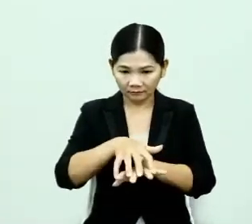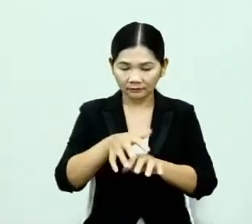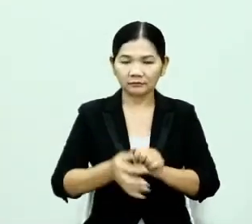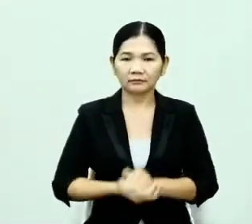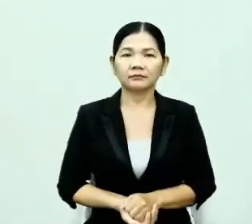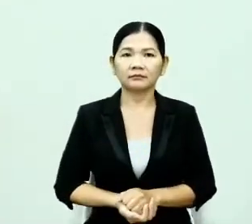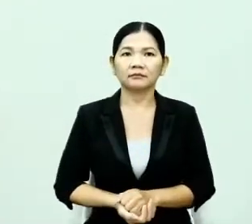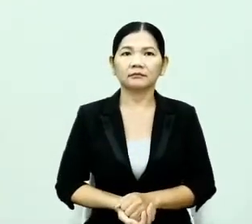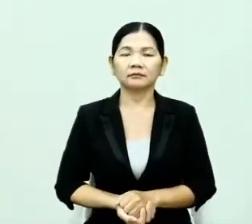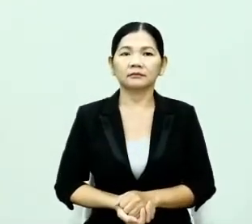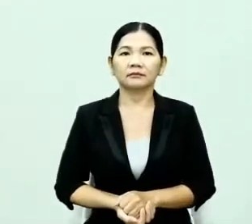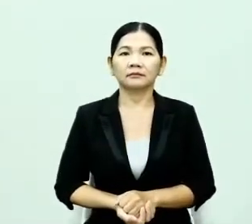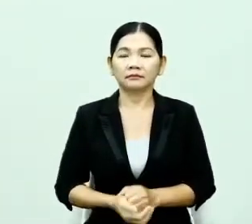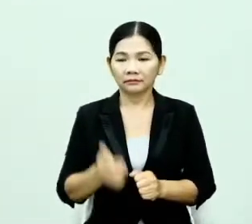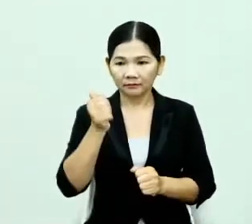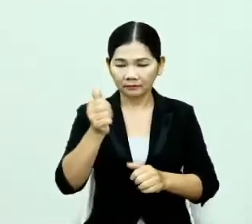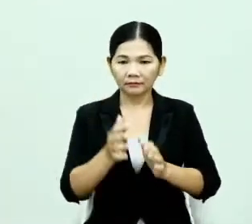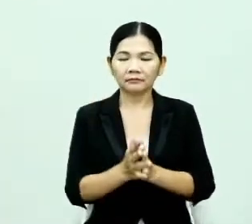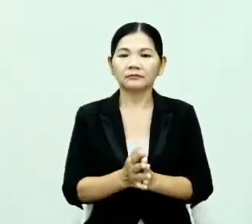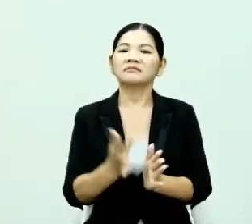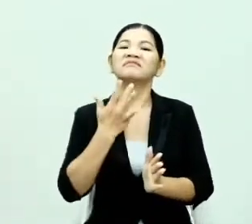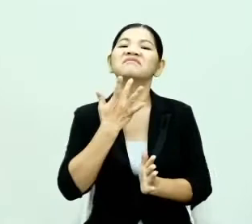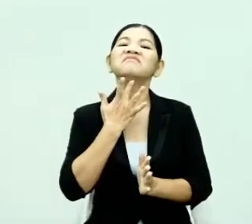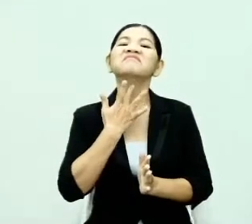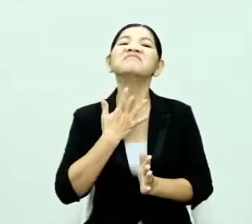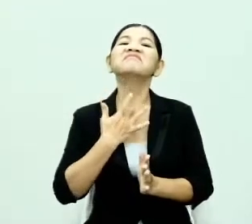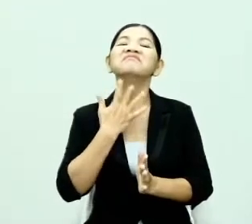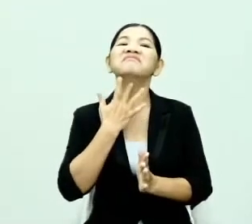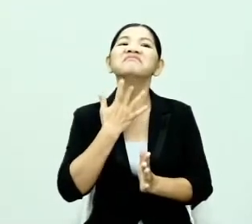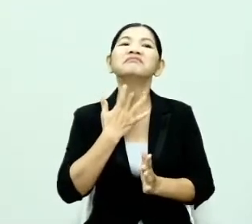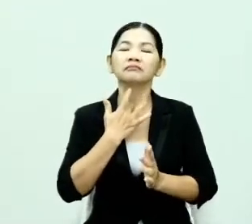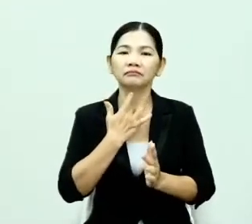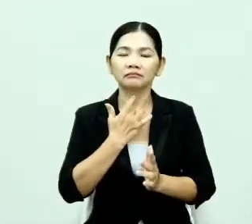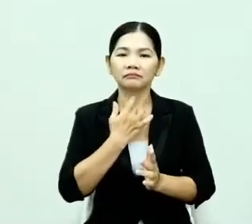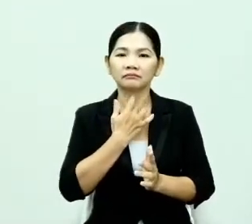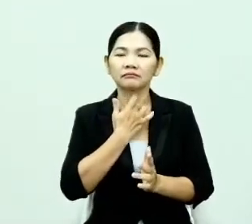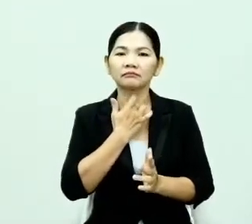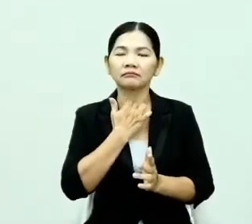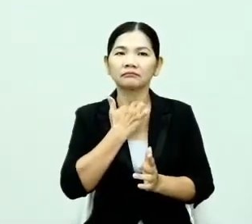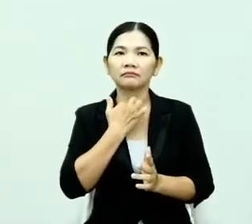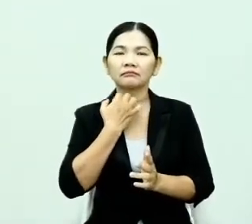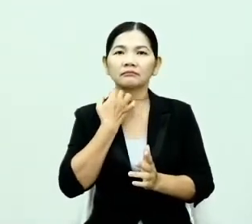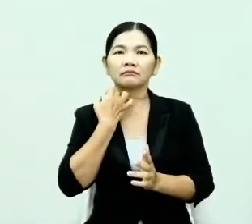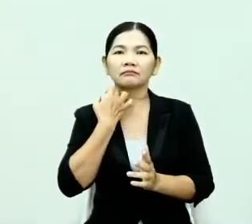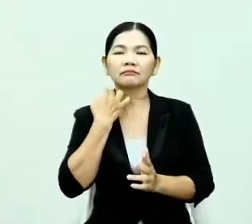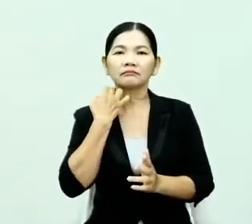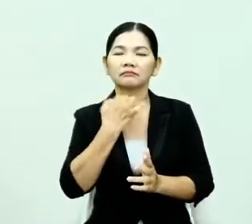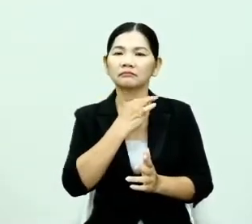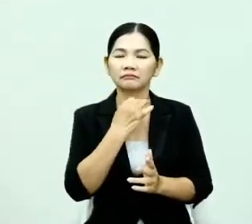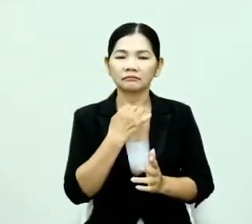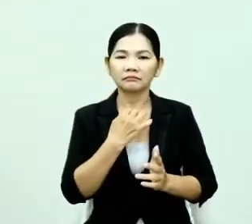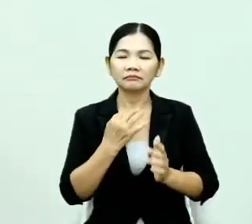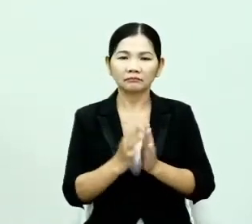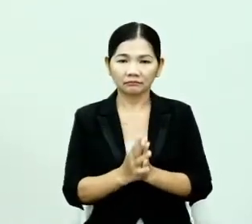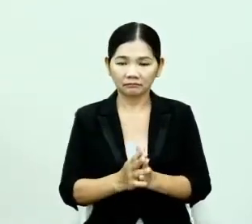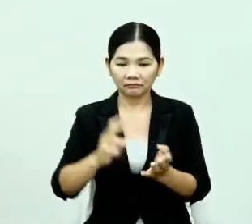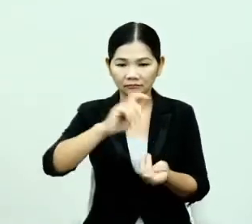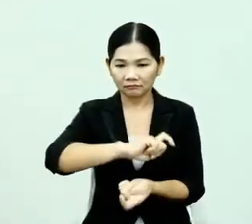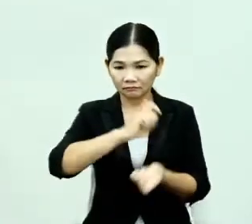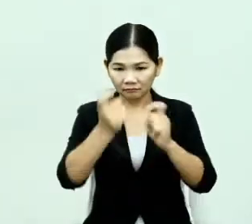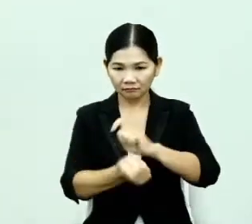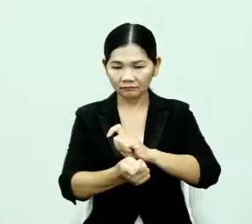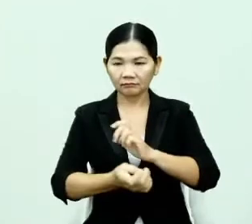នចាល្អណាស់គឺខាកអានបន្តទៀតចាល្អណាស់គឺយើងអានថាកែ